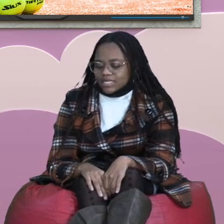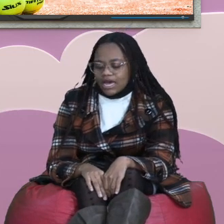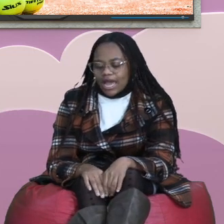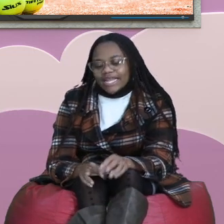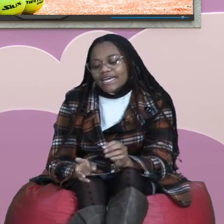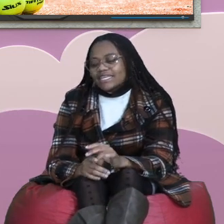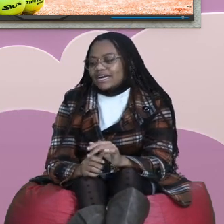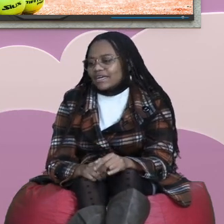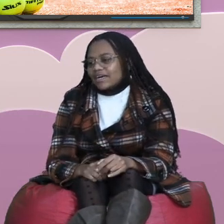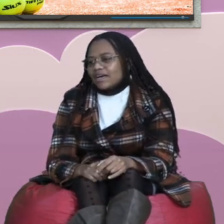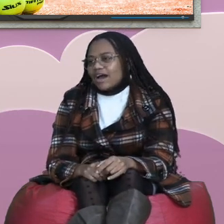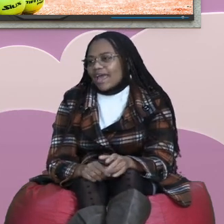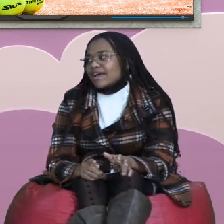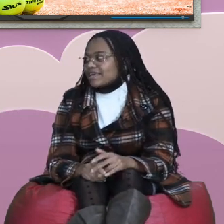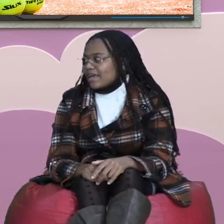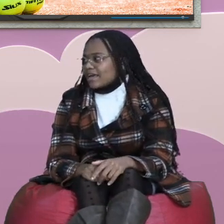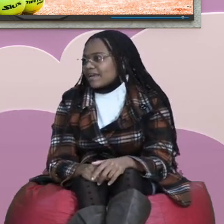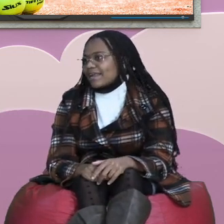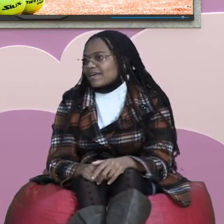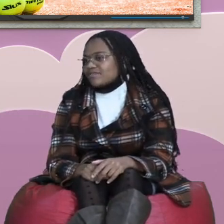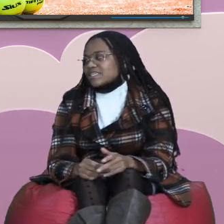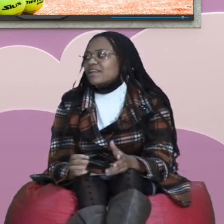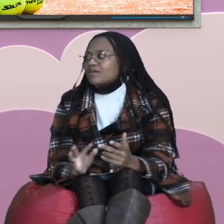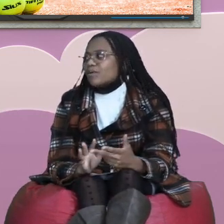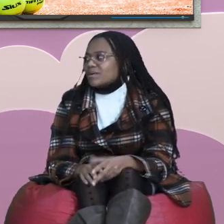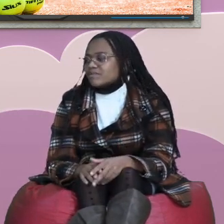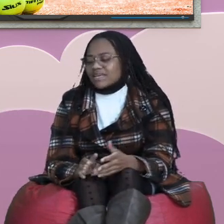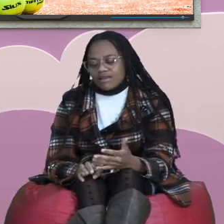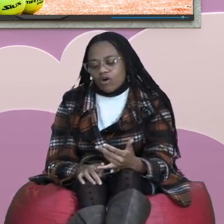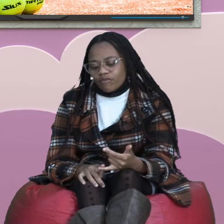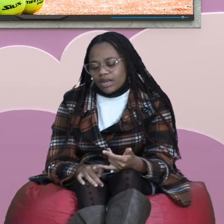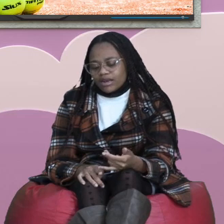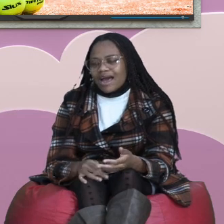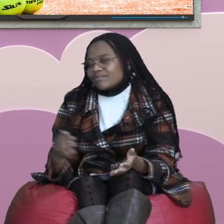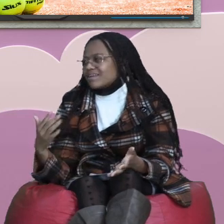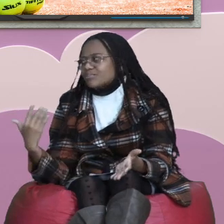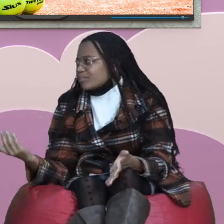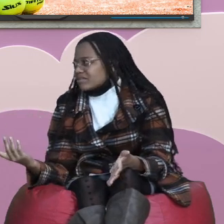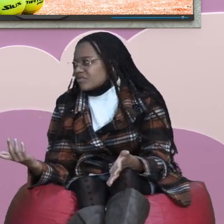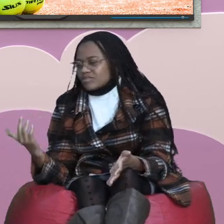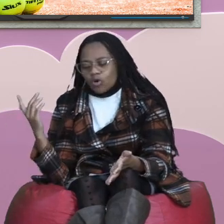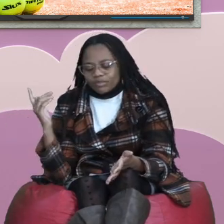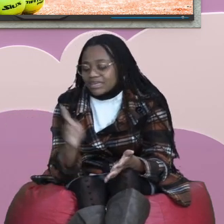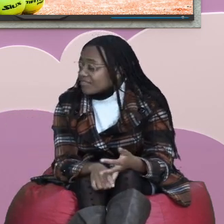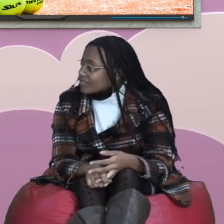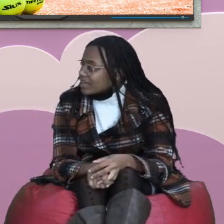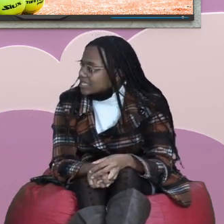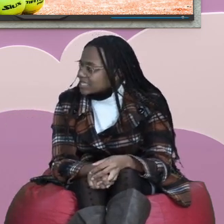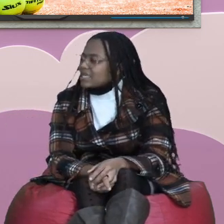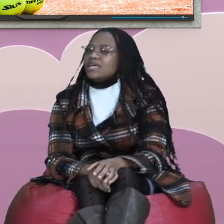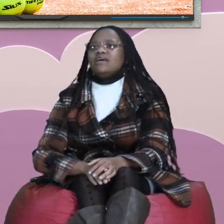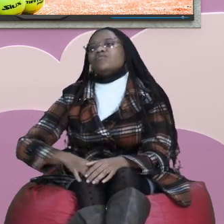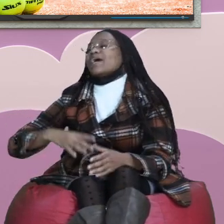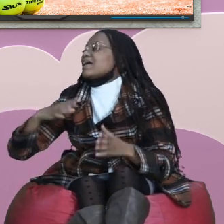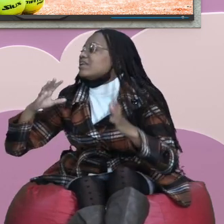gesels, het ek gedink ek en jy kan verskillende poppies, maak nie saak of hulle almal is poppies of ons nou op TV vir hulle